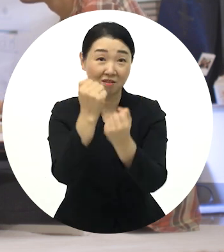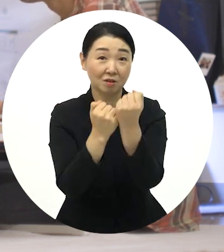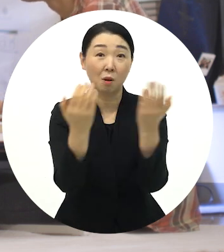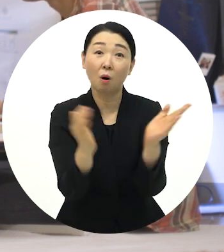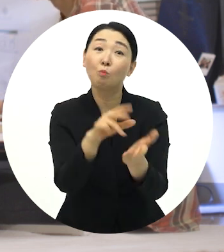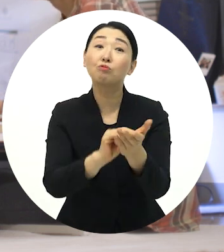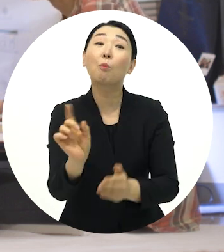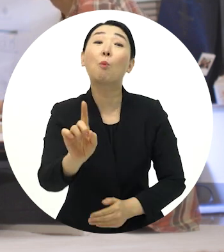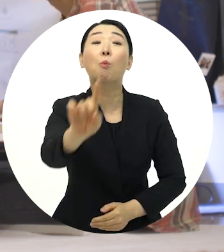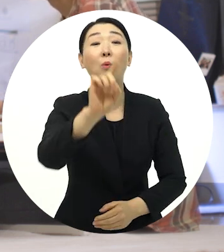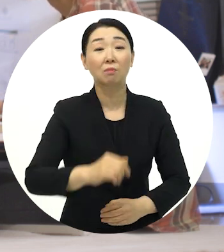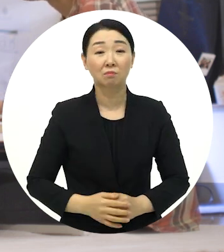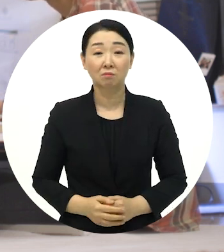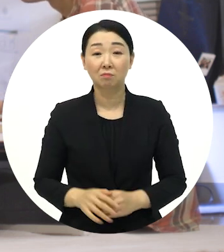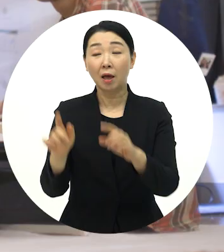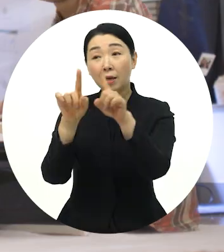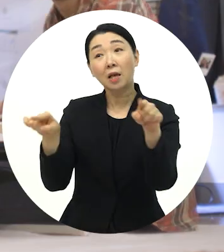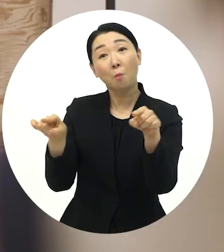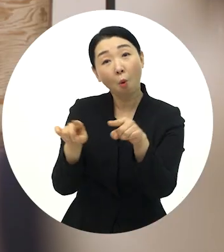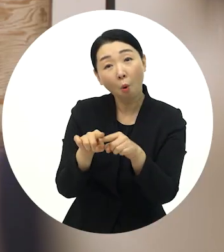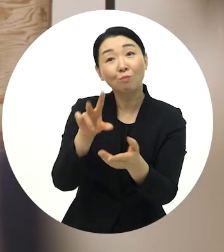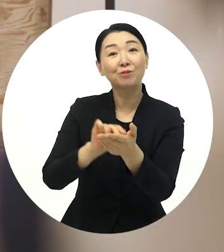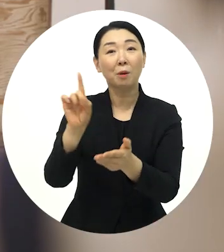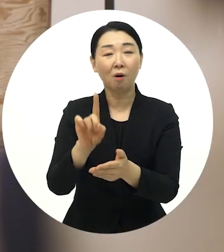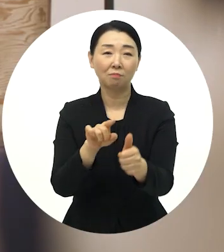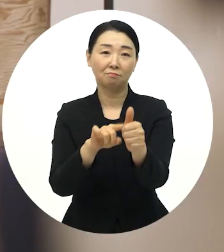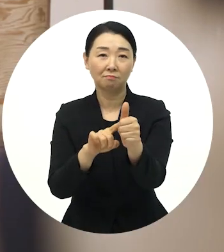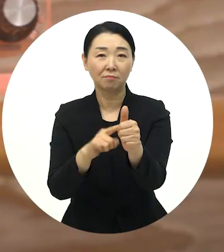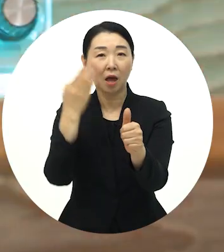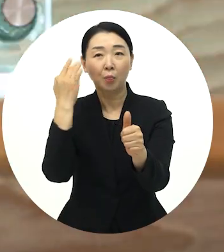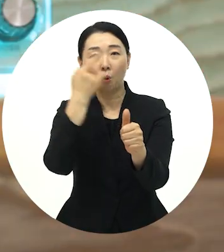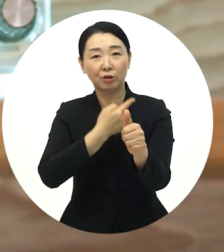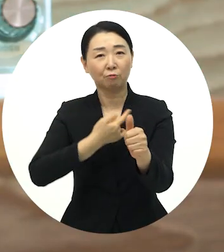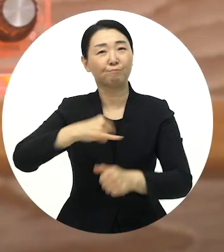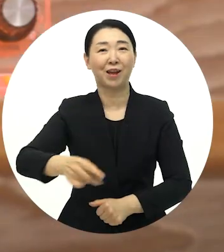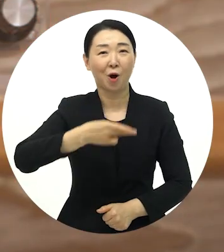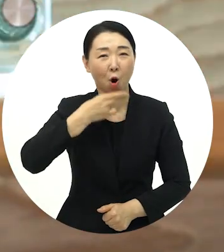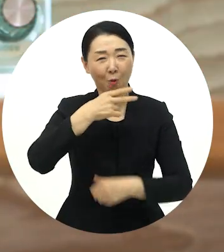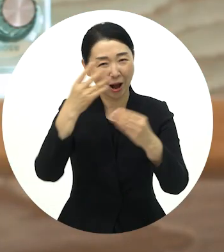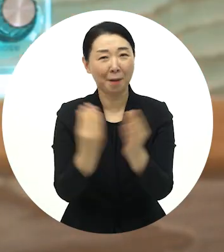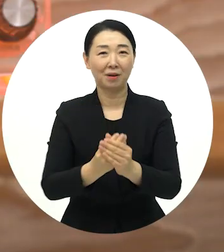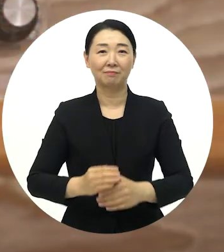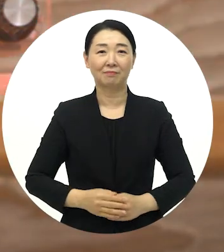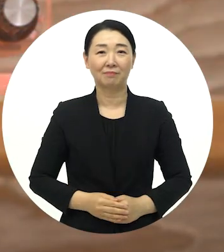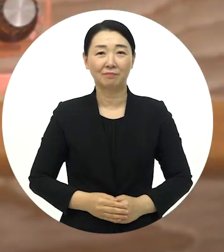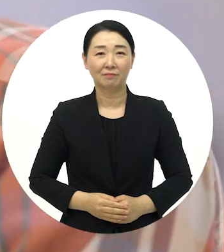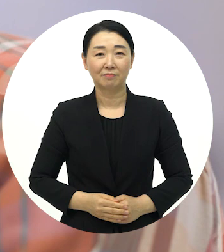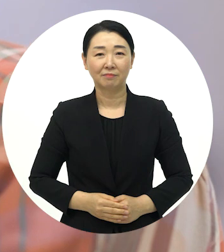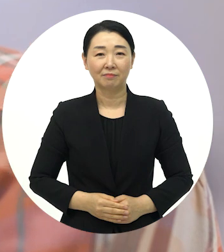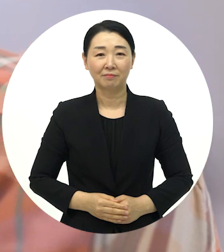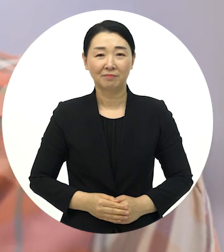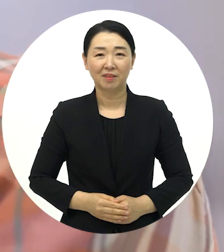친절하게 설명을 해준 건데 그게 뭐가 문제지? 뭐가 문제일까? 세모야, 뭐가 문제야? 강철이 말엔 논리적 오류가 없어. 완벽해.